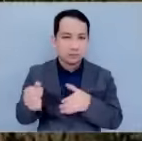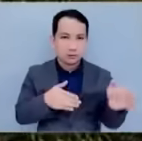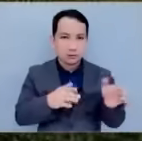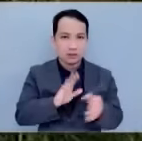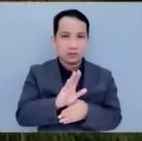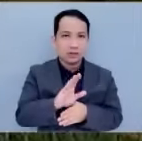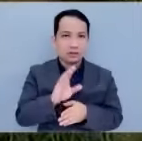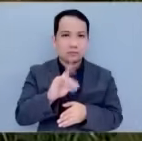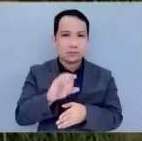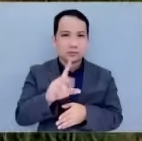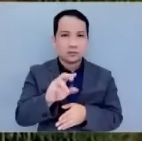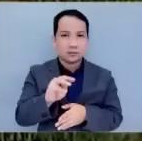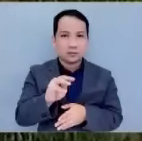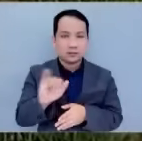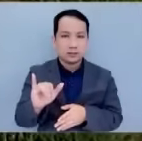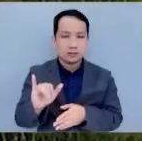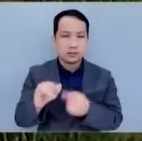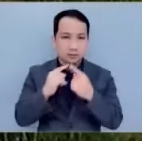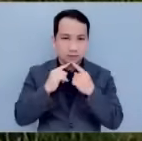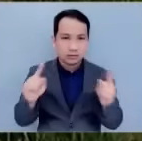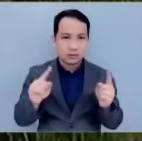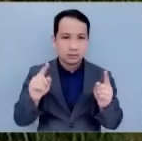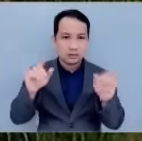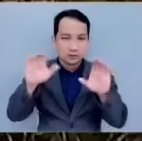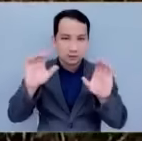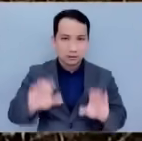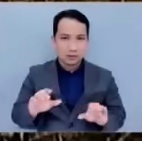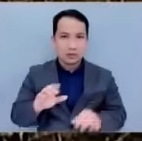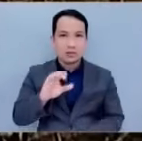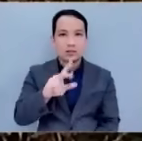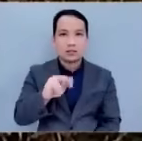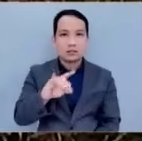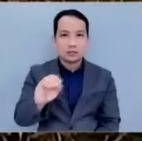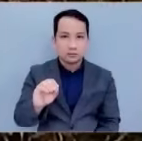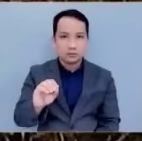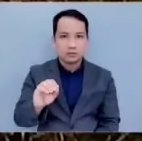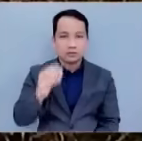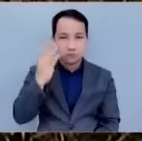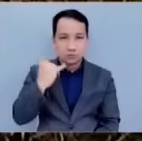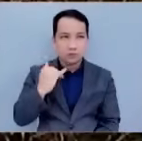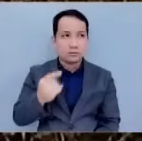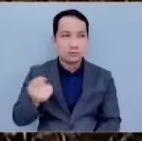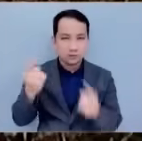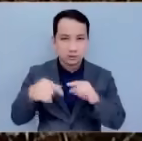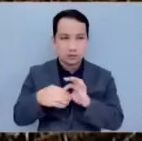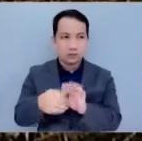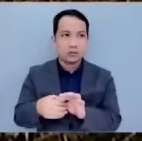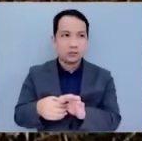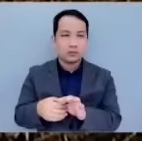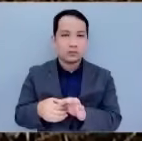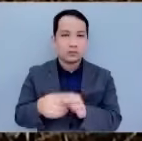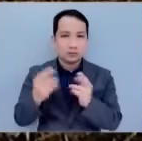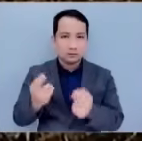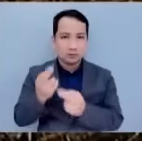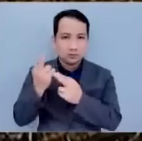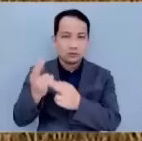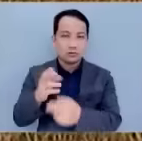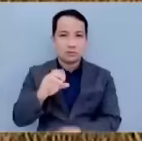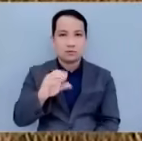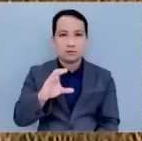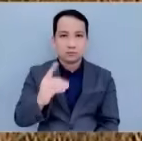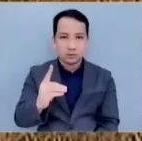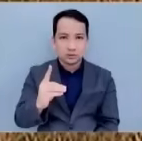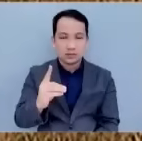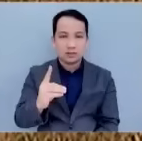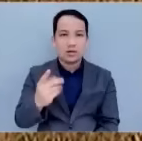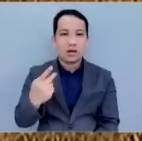Mansalay na magdeklara ng state of calamity dahil sa El Nino. Matapos ang aerial inspection, ang rekomendasyon ng OCD, magsagawa